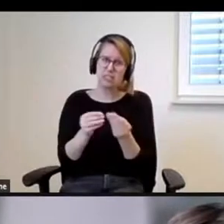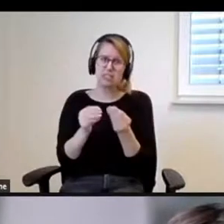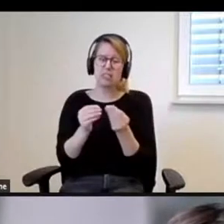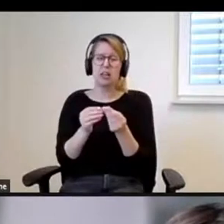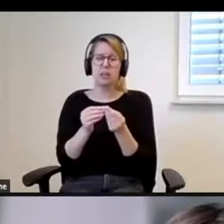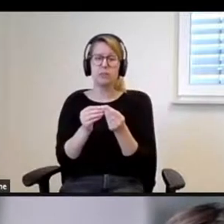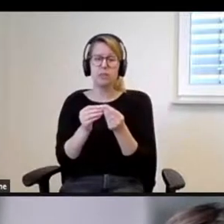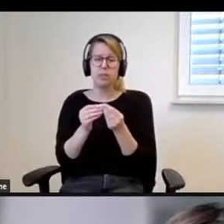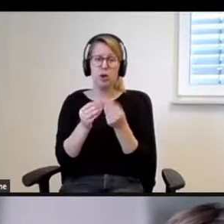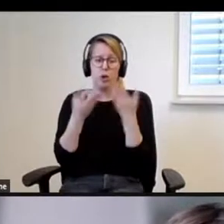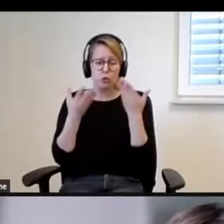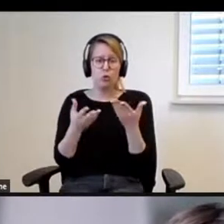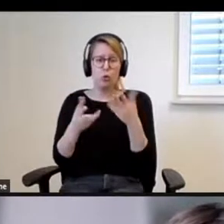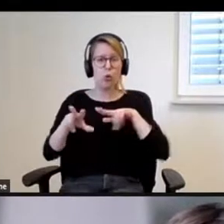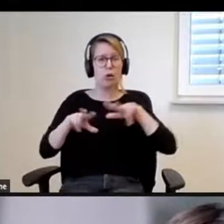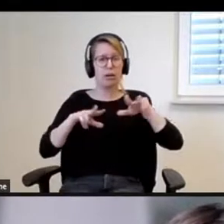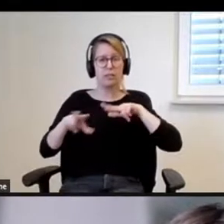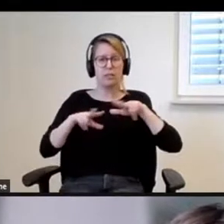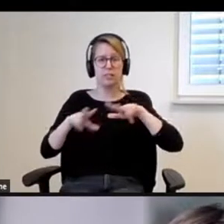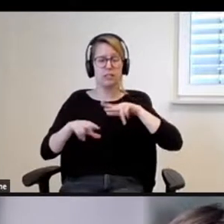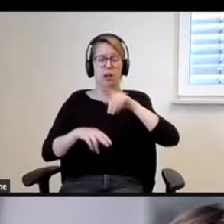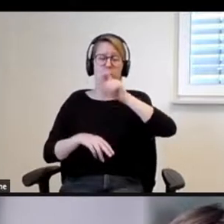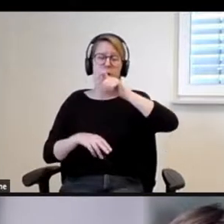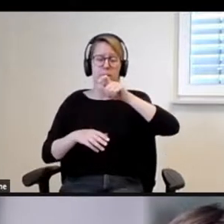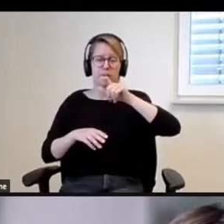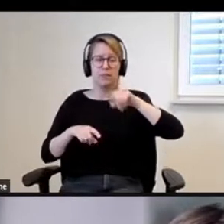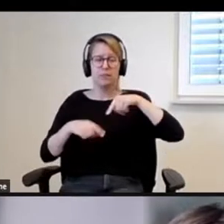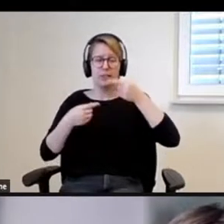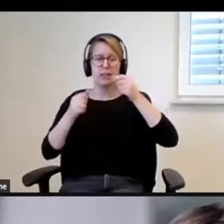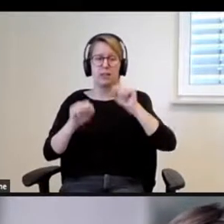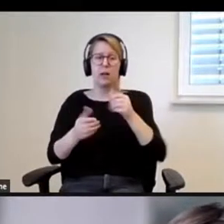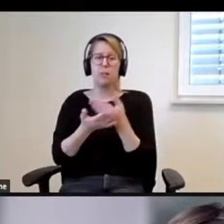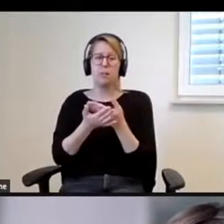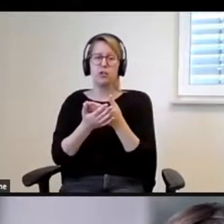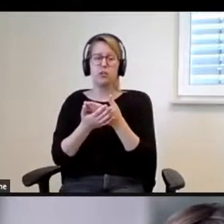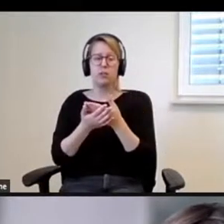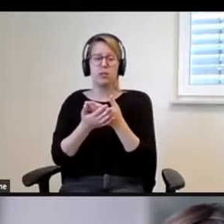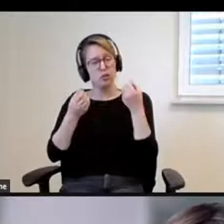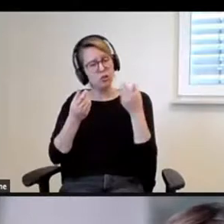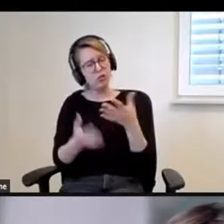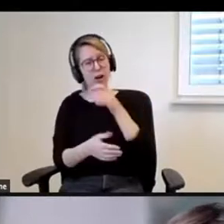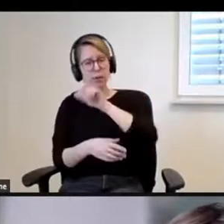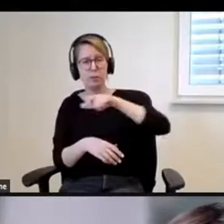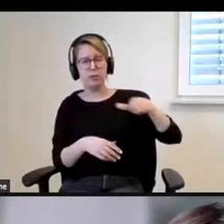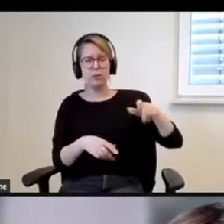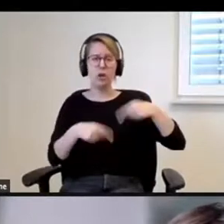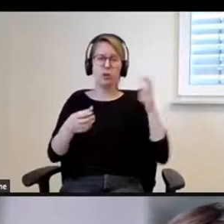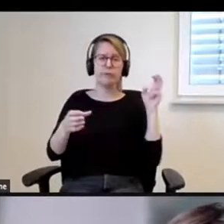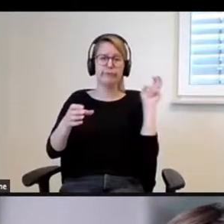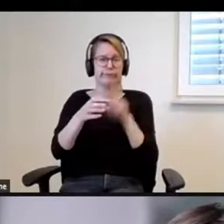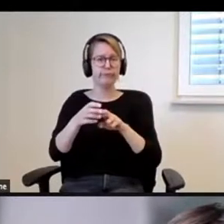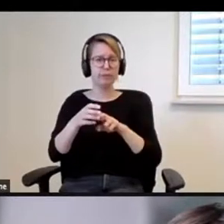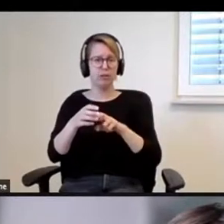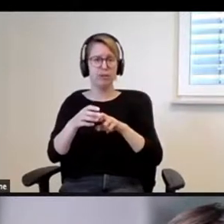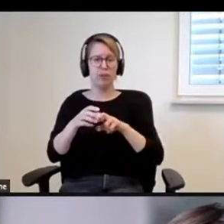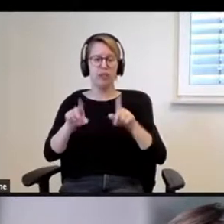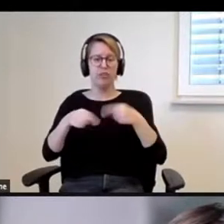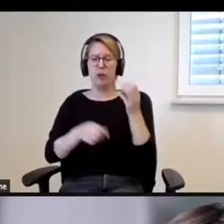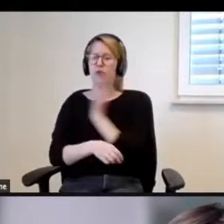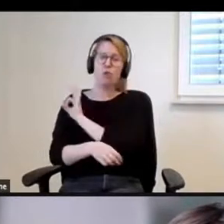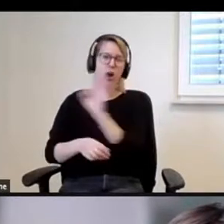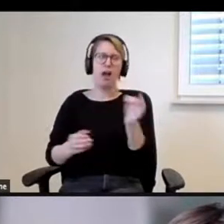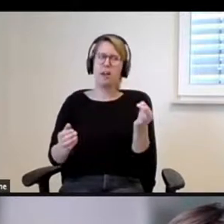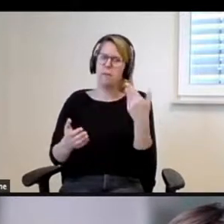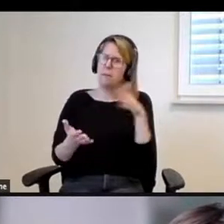se déplacer, puisse participer, eh ben, ce sera plus facile pour tout le monde. Et on